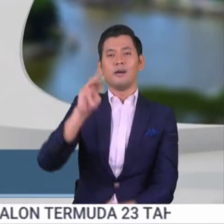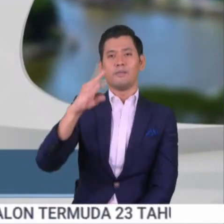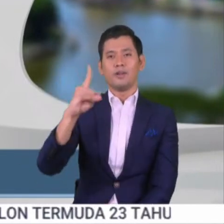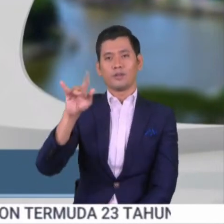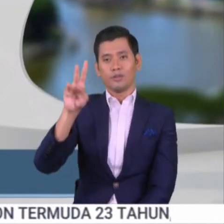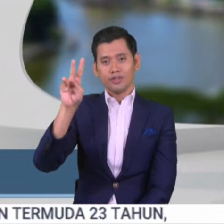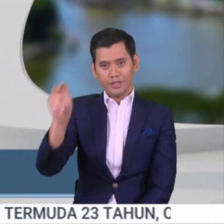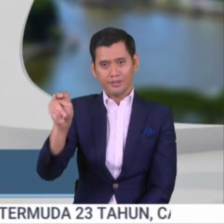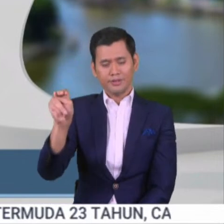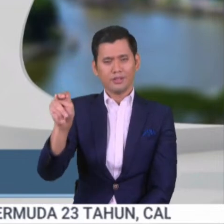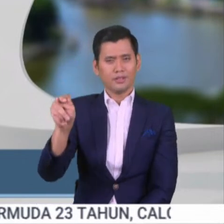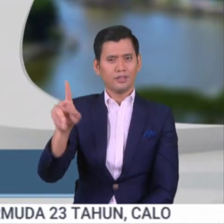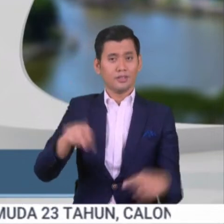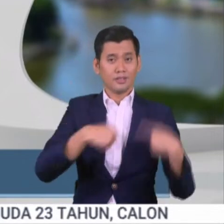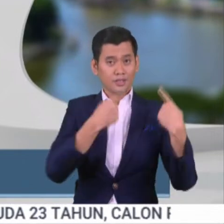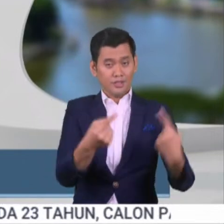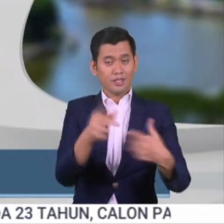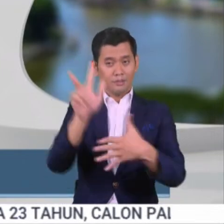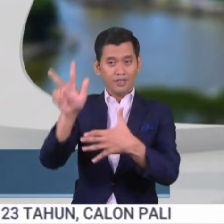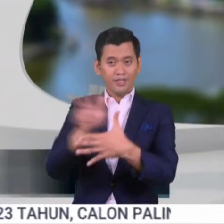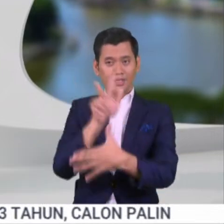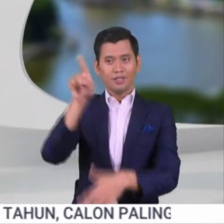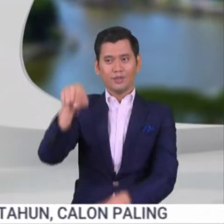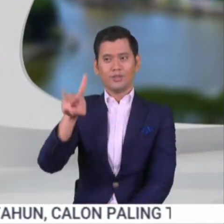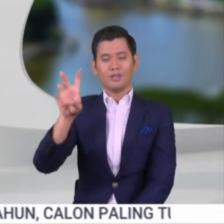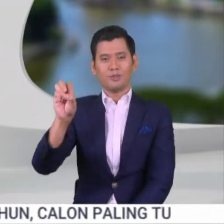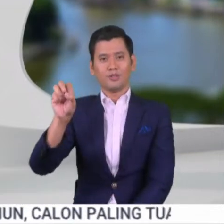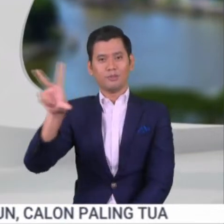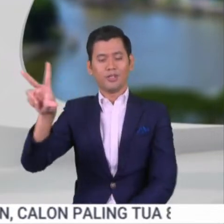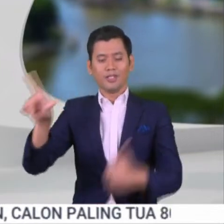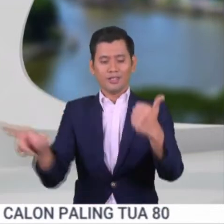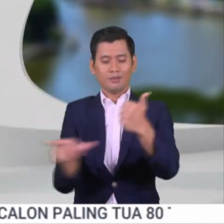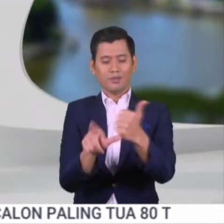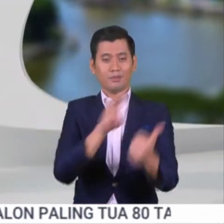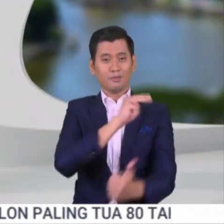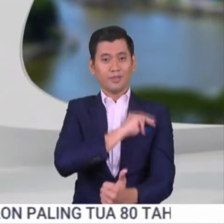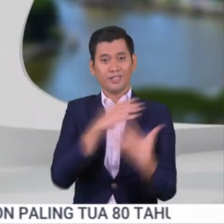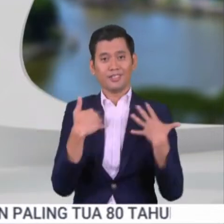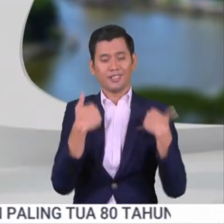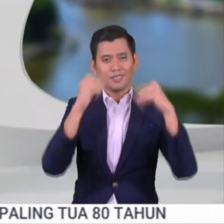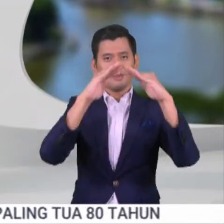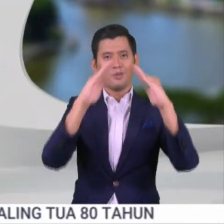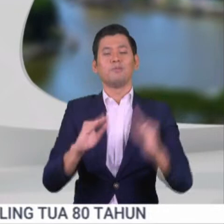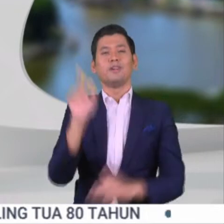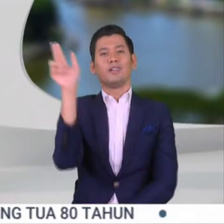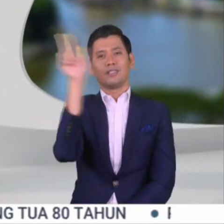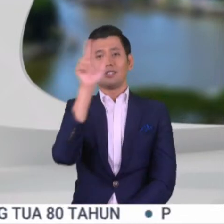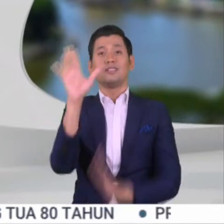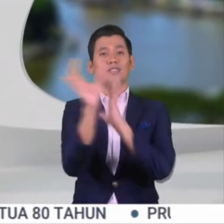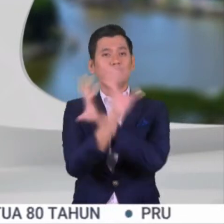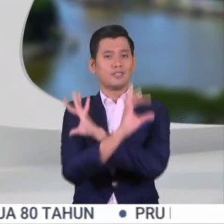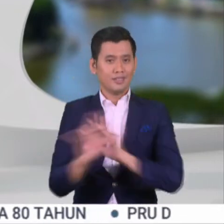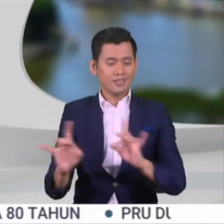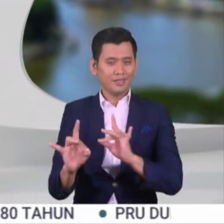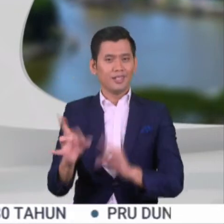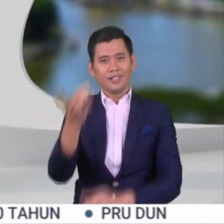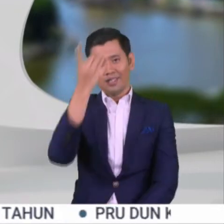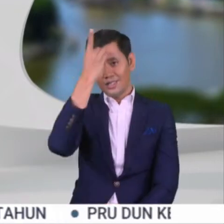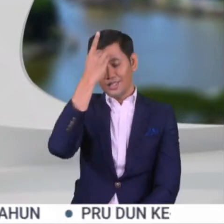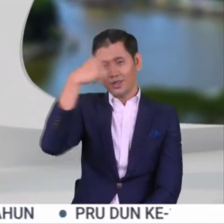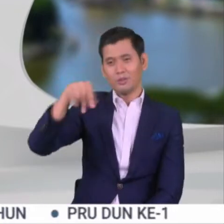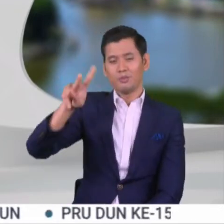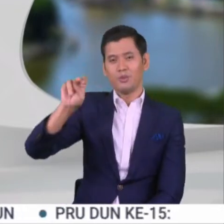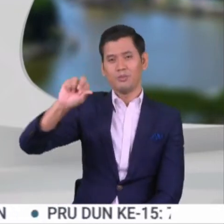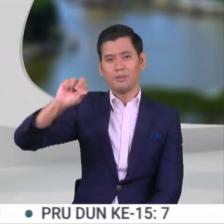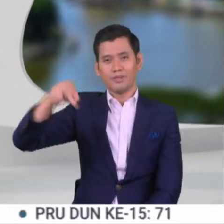di Baram Hilir sejak Mac 2023. Timbalan Menteri Kesihatan Awam, Perumahan dan Kerajaan Tempatan Sarawak, Datuk Penguang Manggil